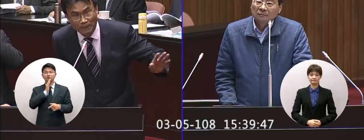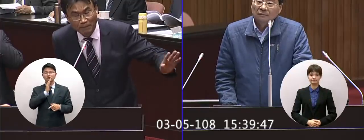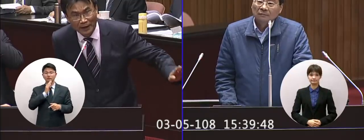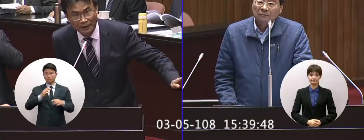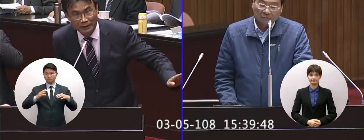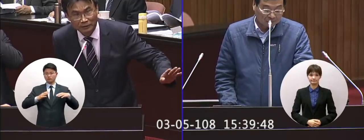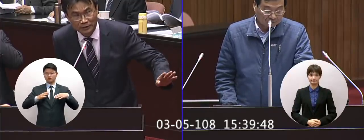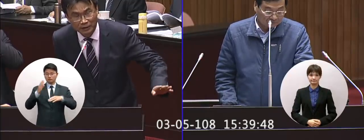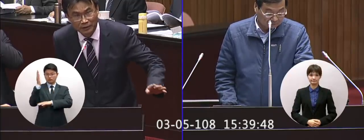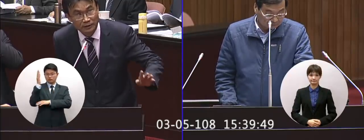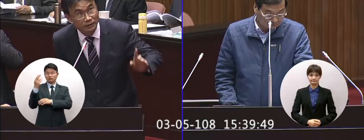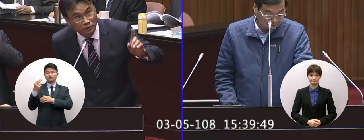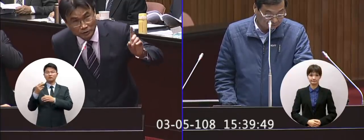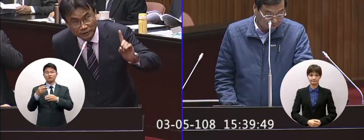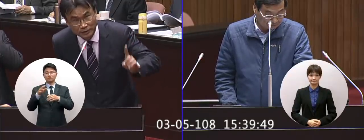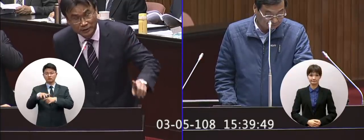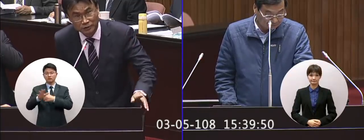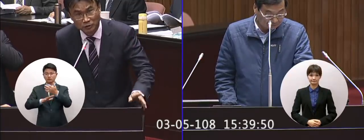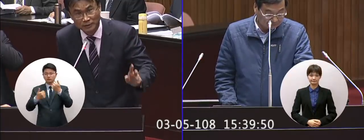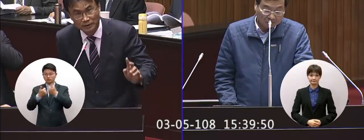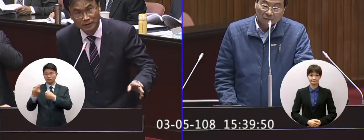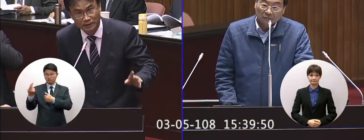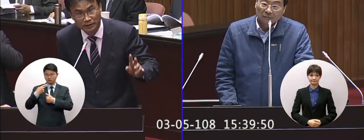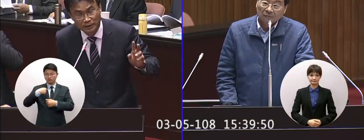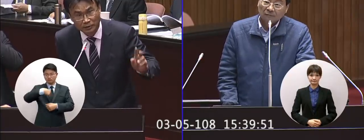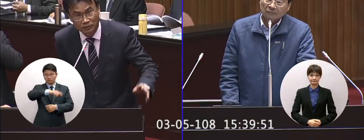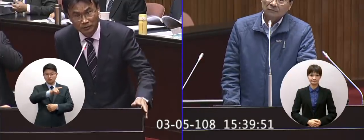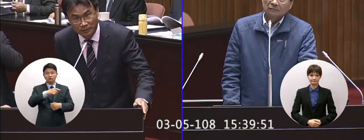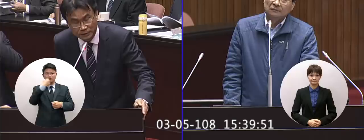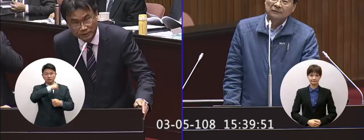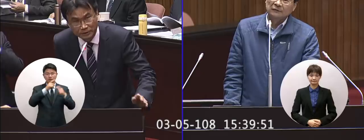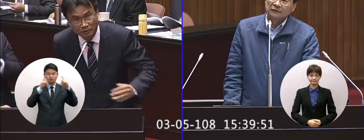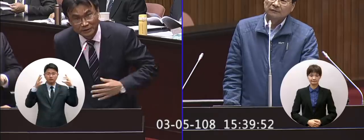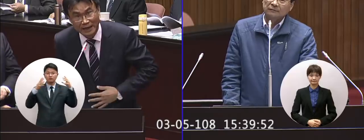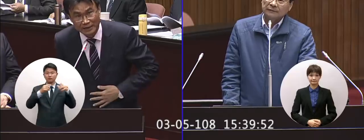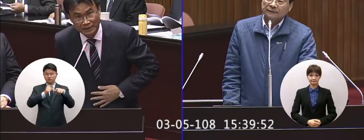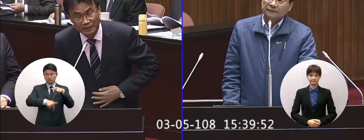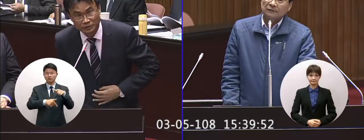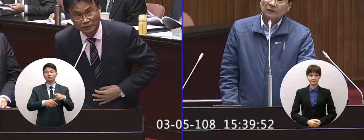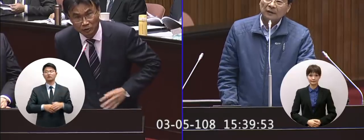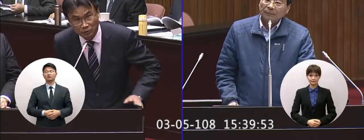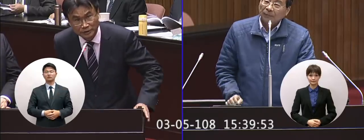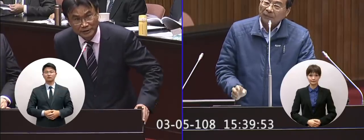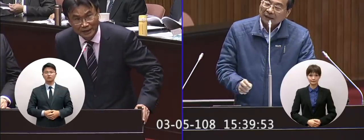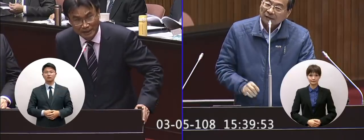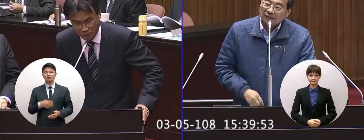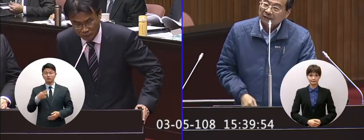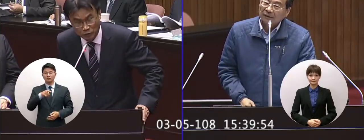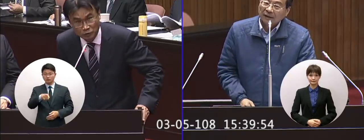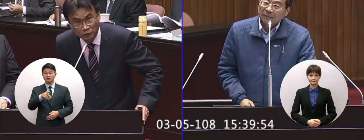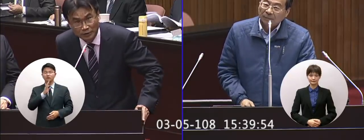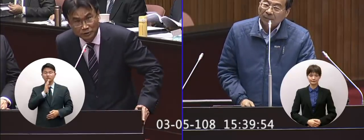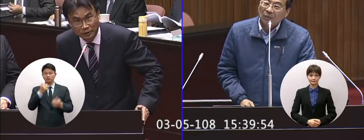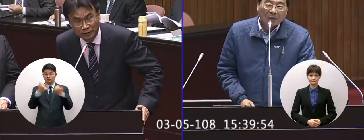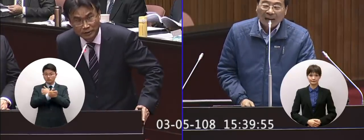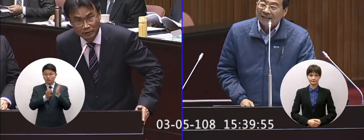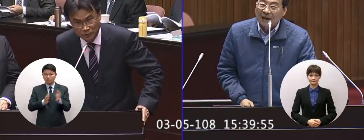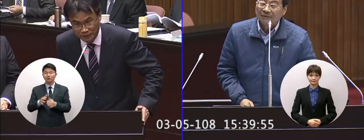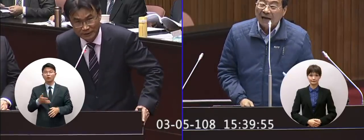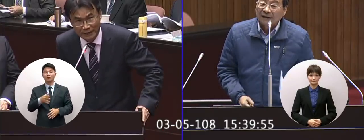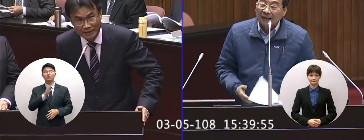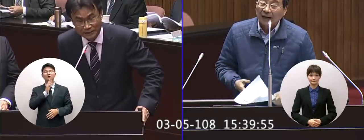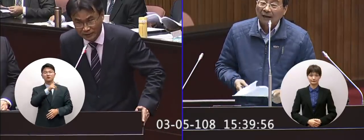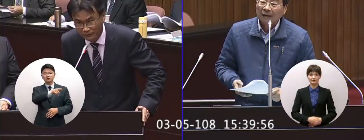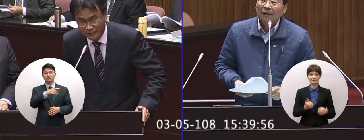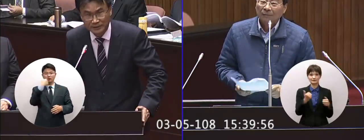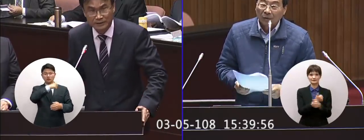农委会派到台回的董事。这第一个说明。第二个，我们是用代理，那时候的董事长还没有选出来， 所以不管